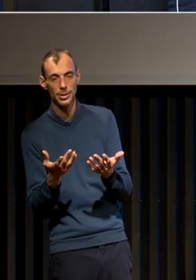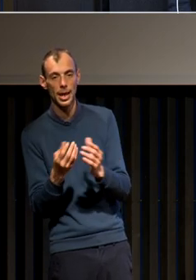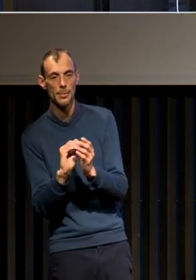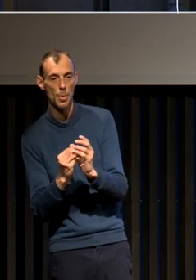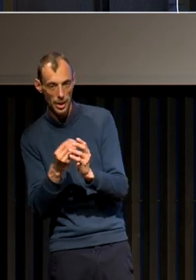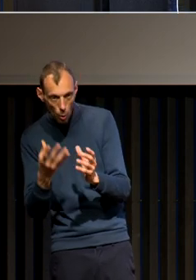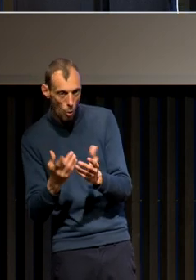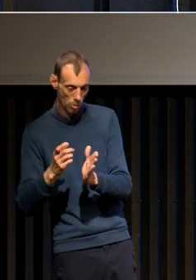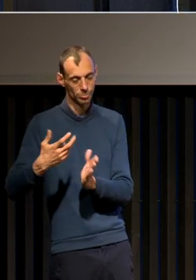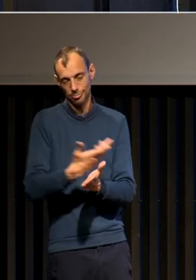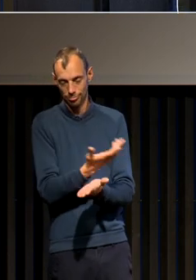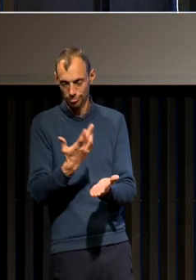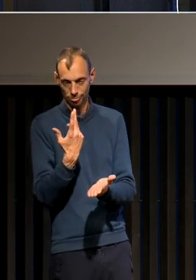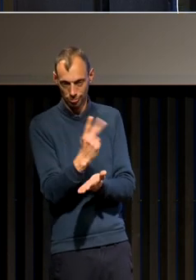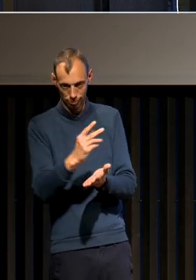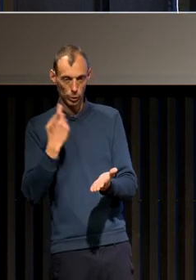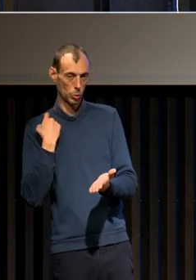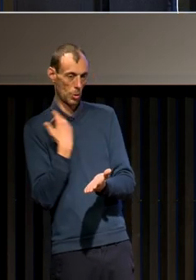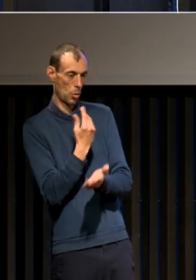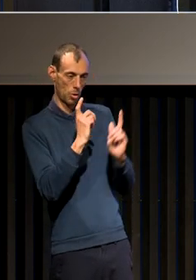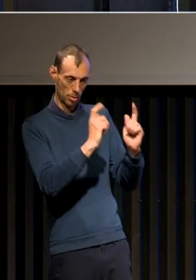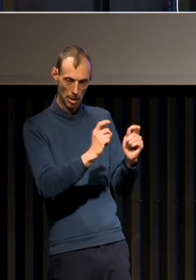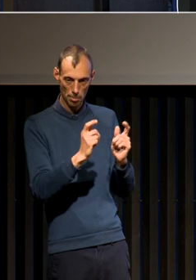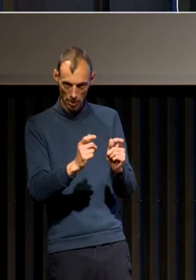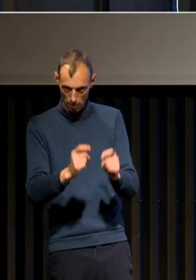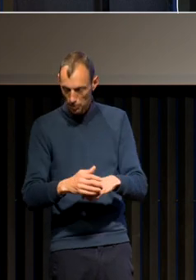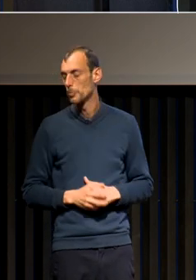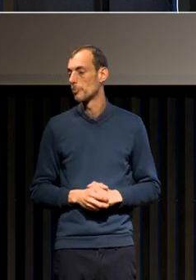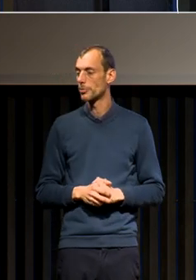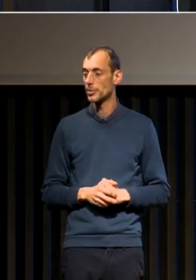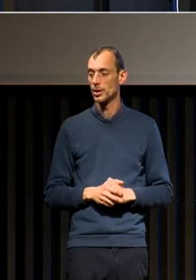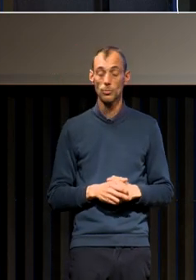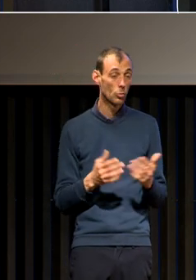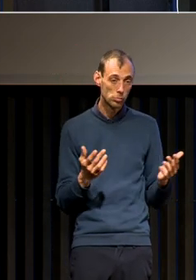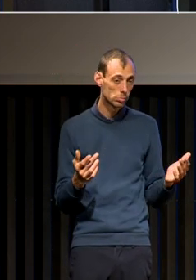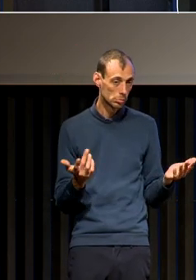Donc les registres, le numéro d'inscription est délivré au fur et à mesure de leur